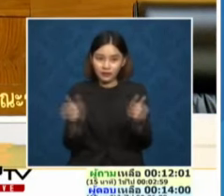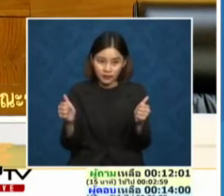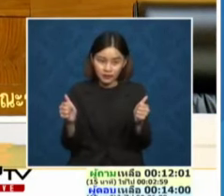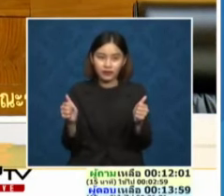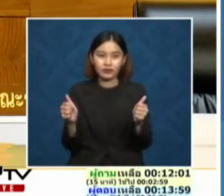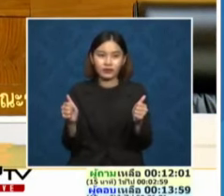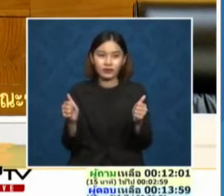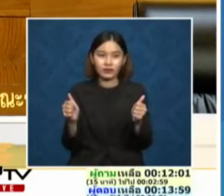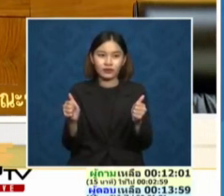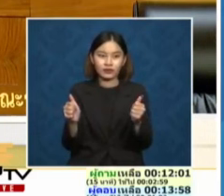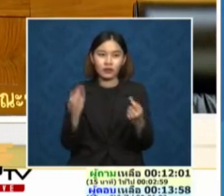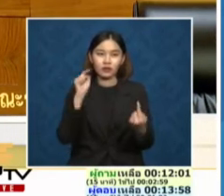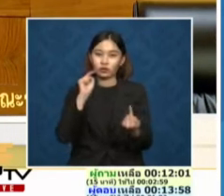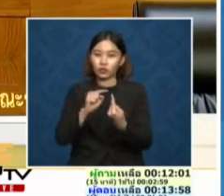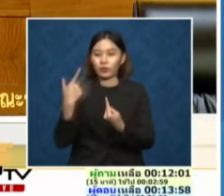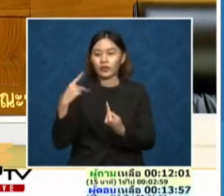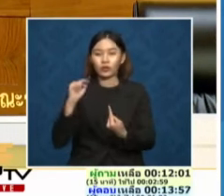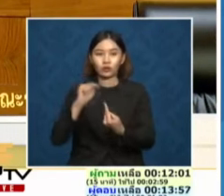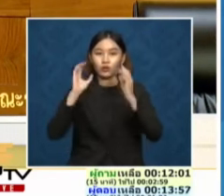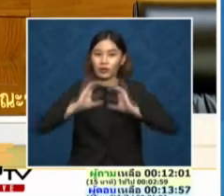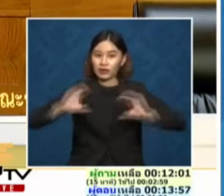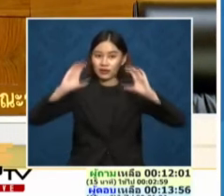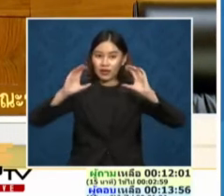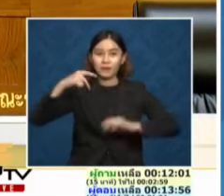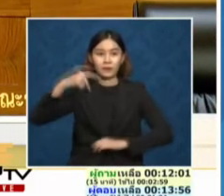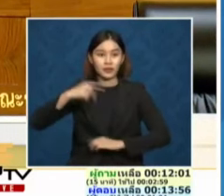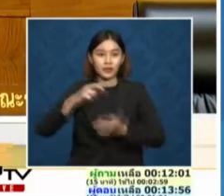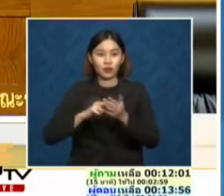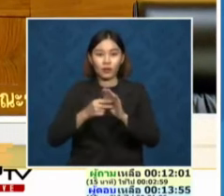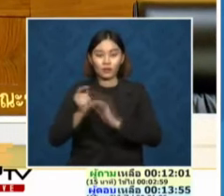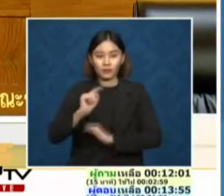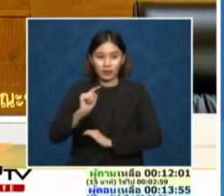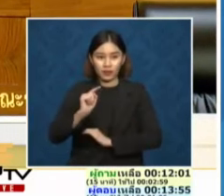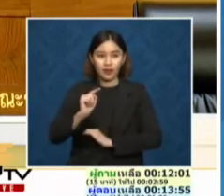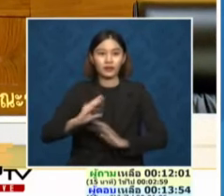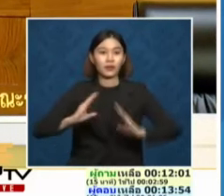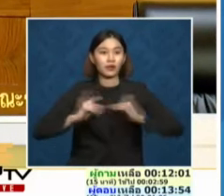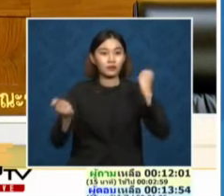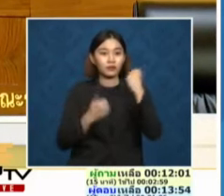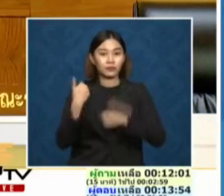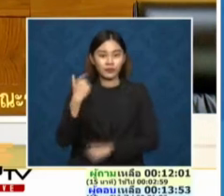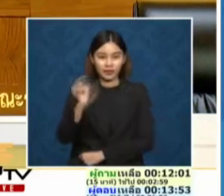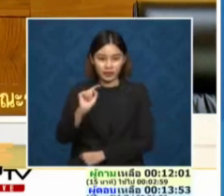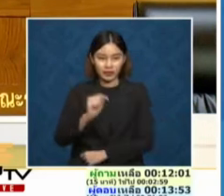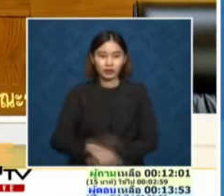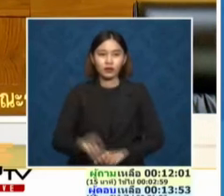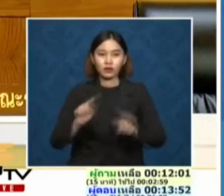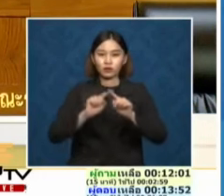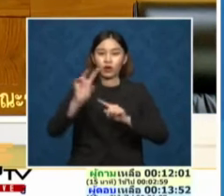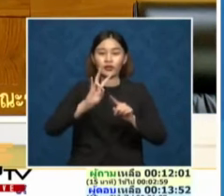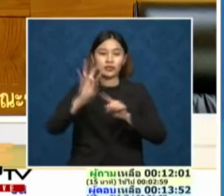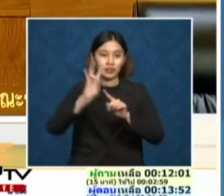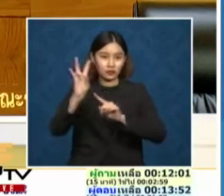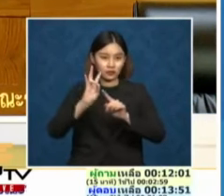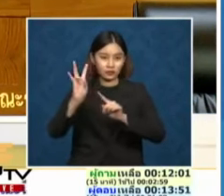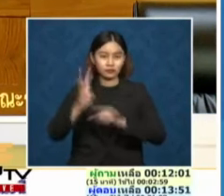ข้องออกมาตอบกันคนละโรคคนละทิศคนละทางแบบนี้เนี่ยมันยิ่งสะท้อนให้เห็นนะของเรื่อง